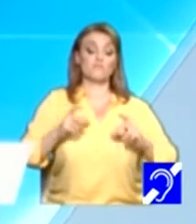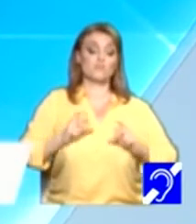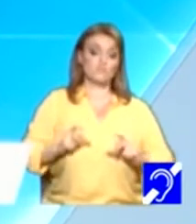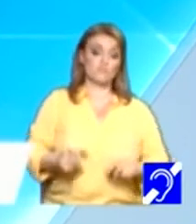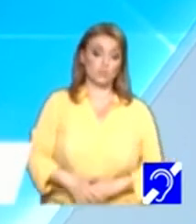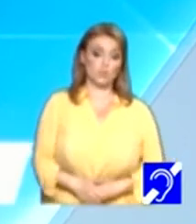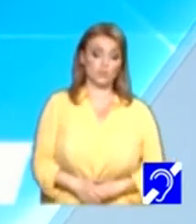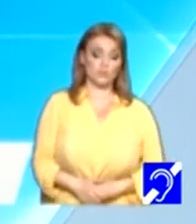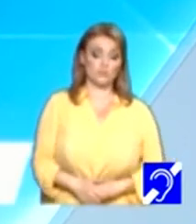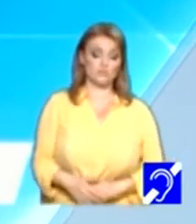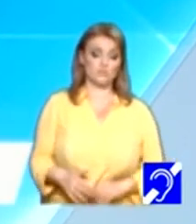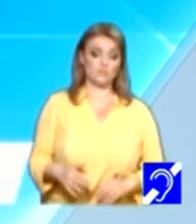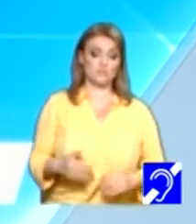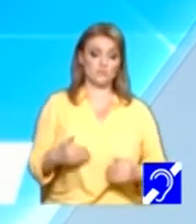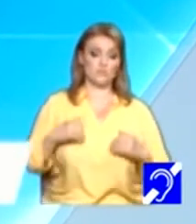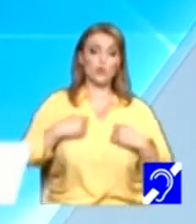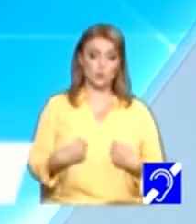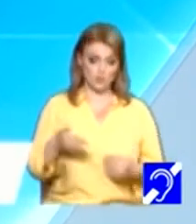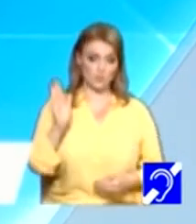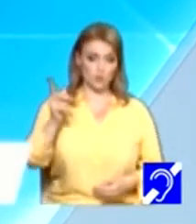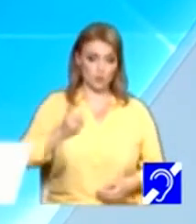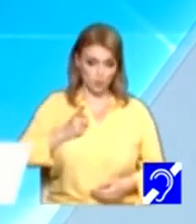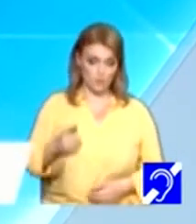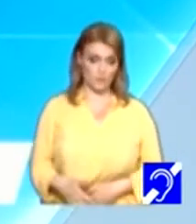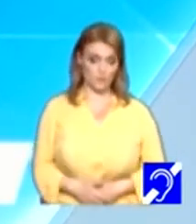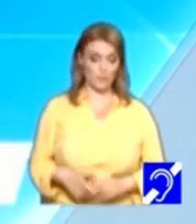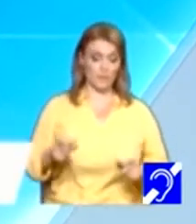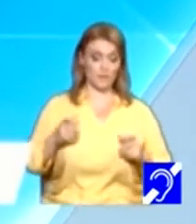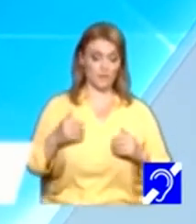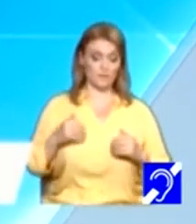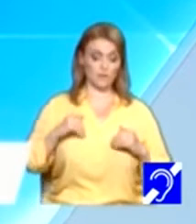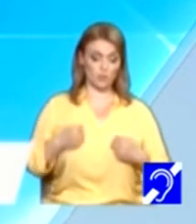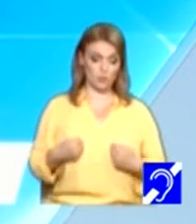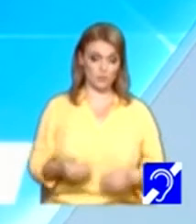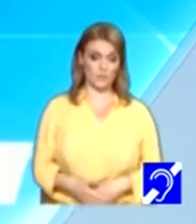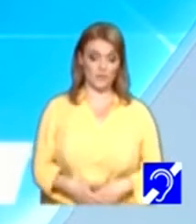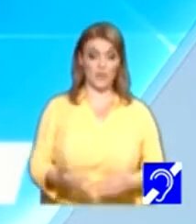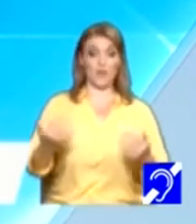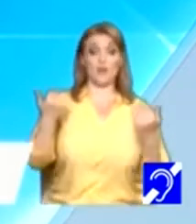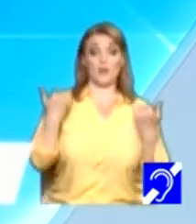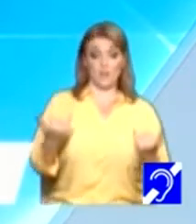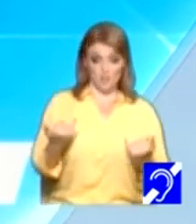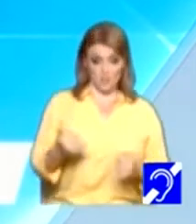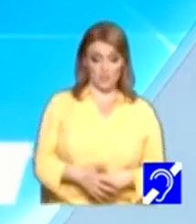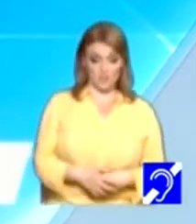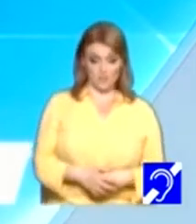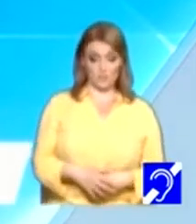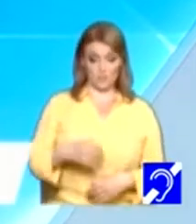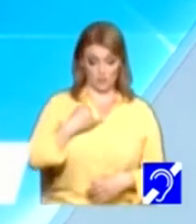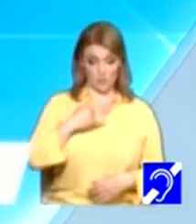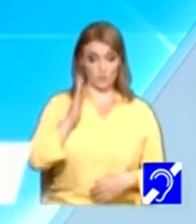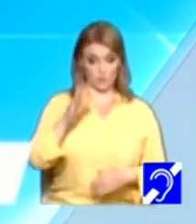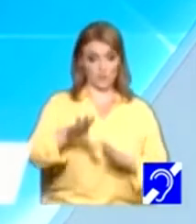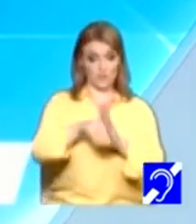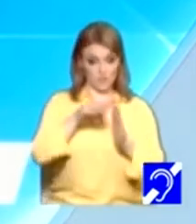mână. Doi la mână. Acum avem alegeri. Să studieze programul, să ajute să scăpăm de corupție și de bandiți